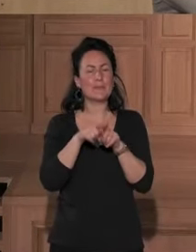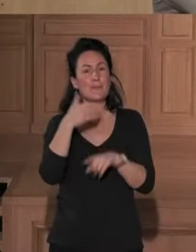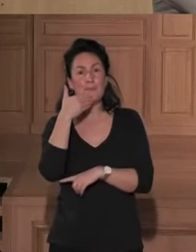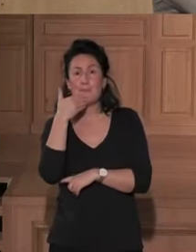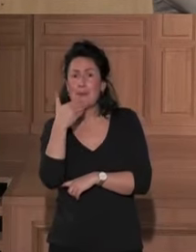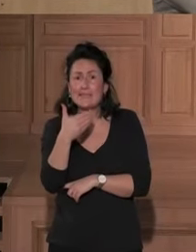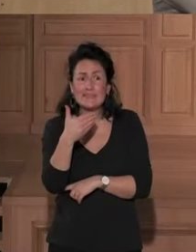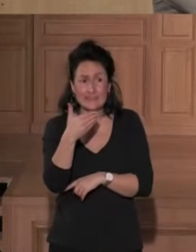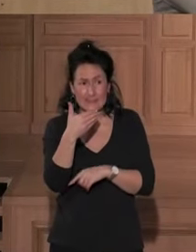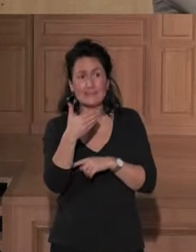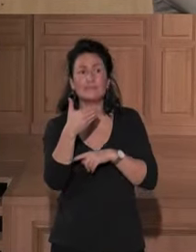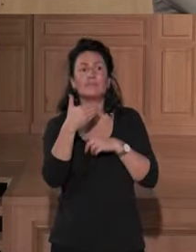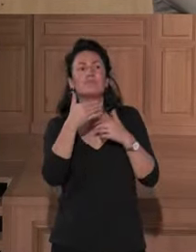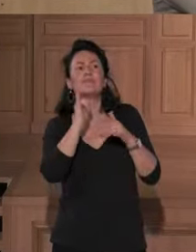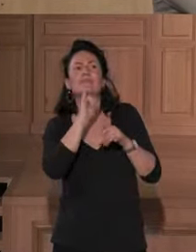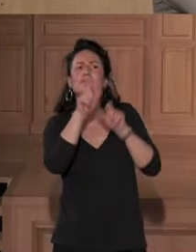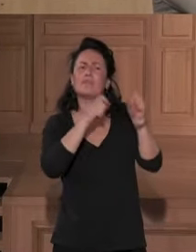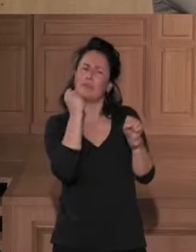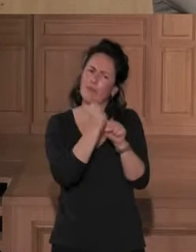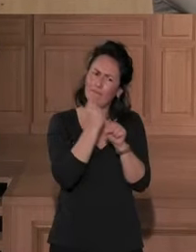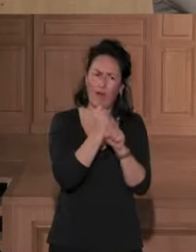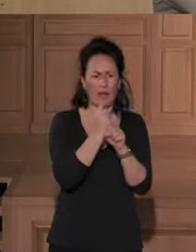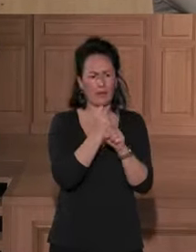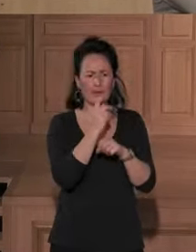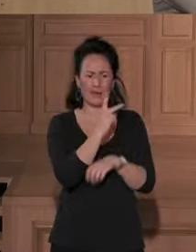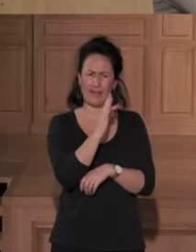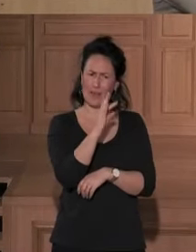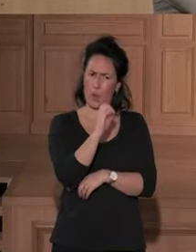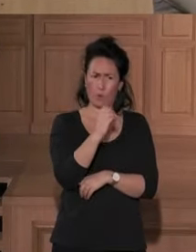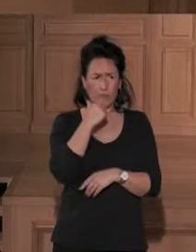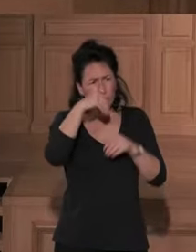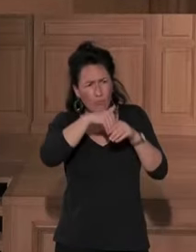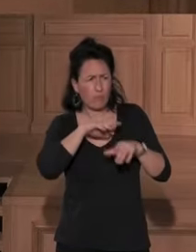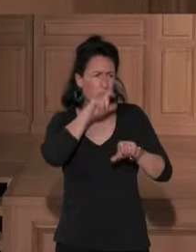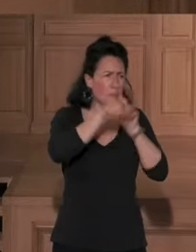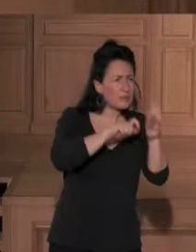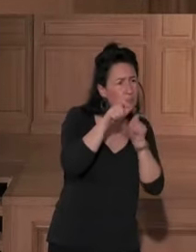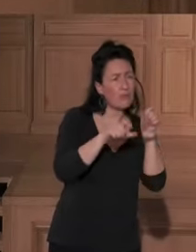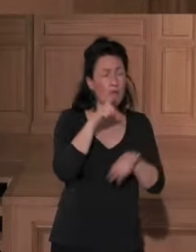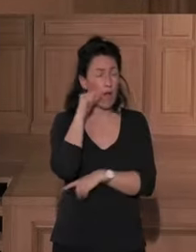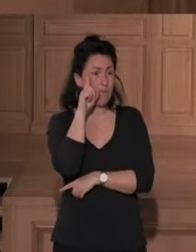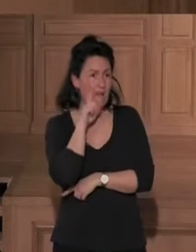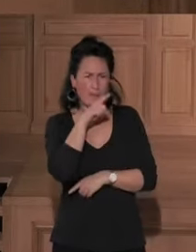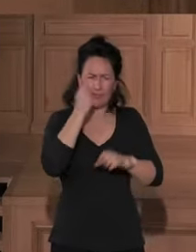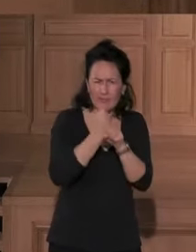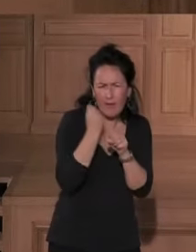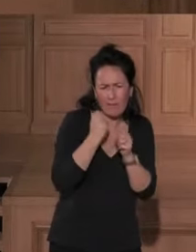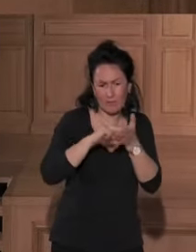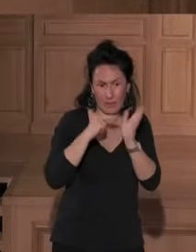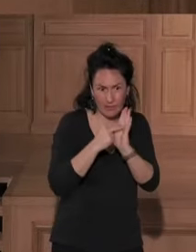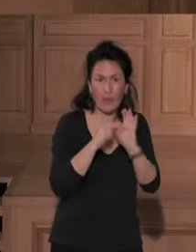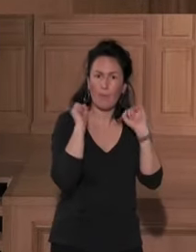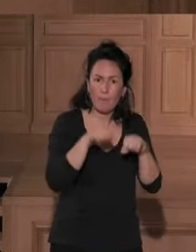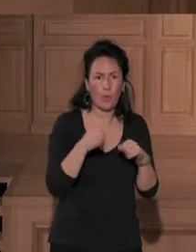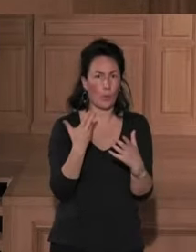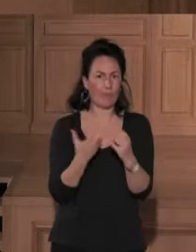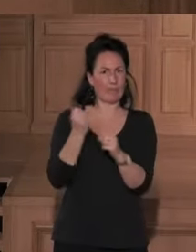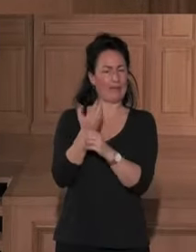qu'il y a derrière la chaîne KTO, parce que c'est une chaîne, c'est des personnes, c'est des hommes, c'est des femmes, qui nous relient, et qui nous permettent de vivre cette